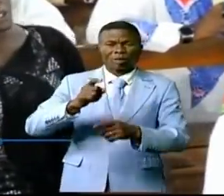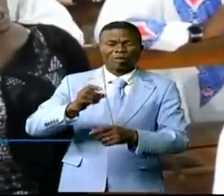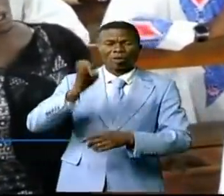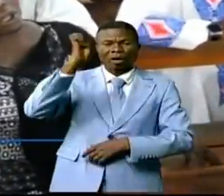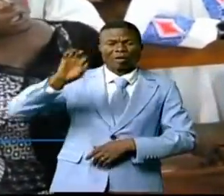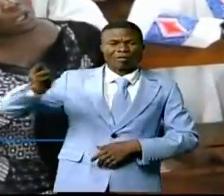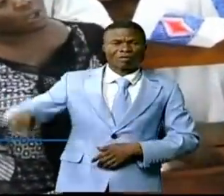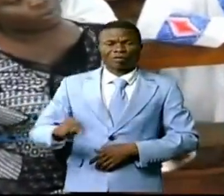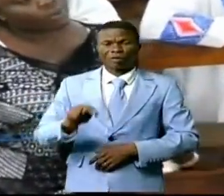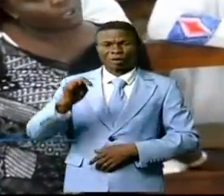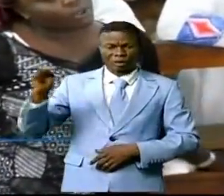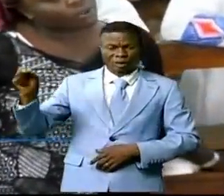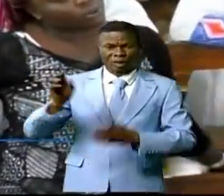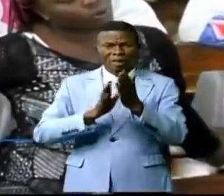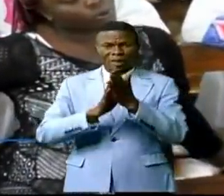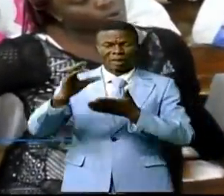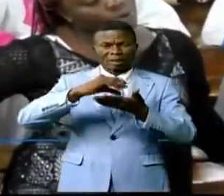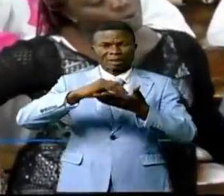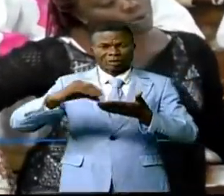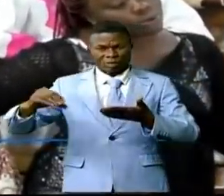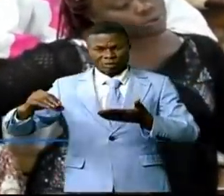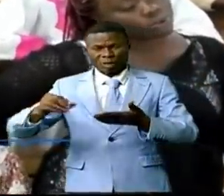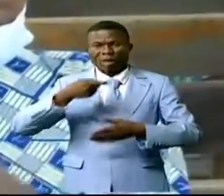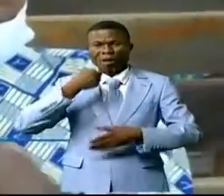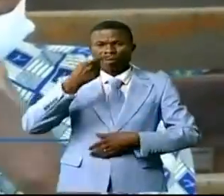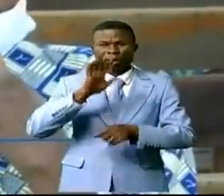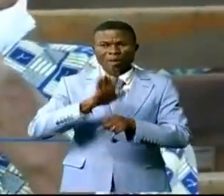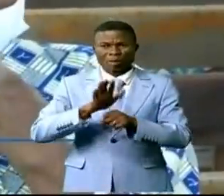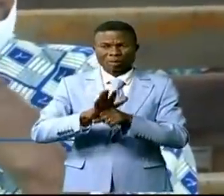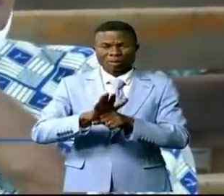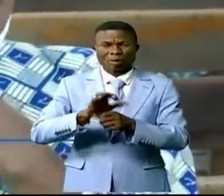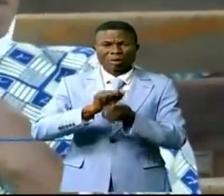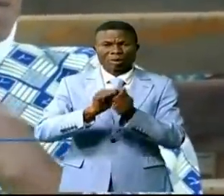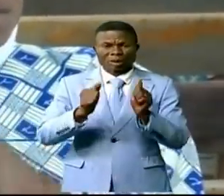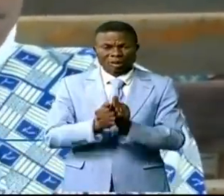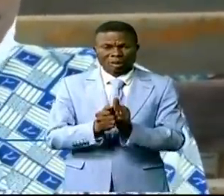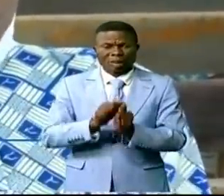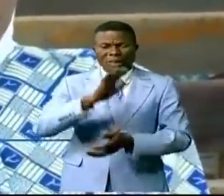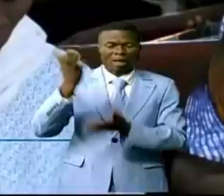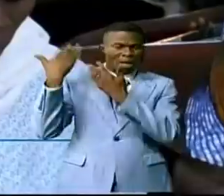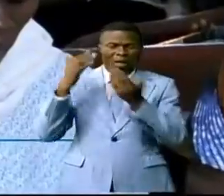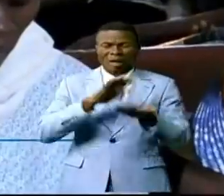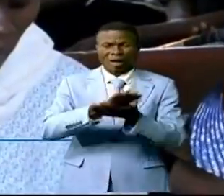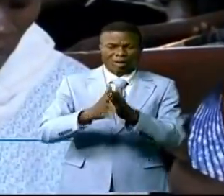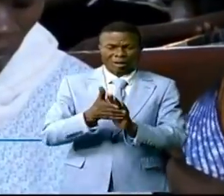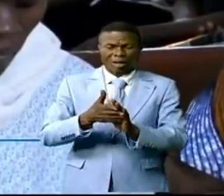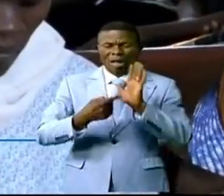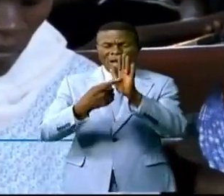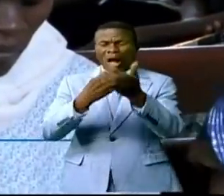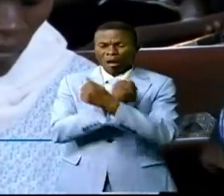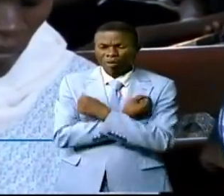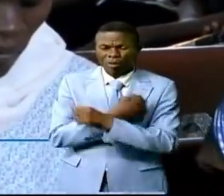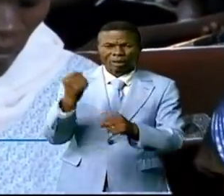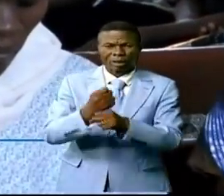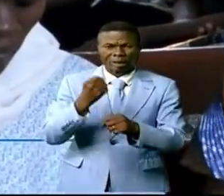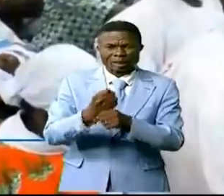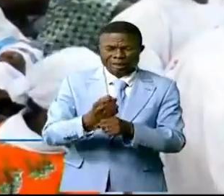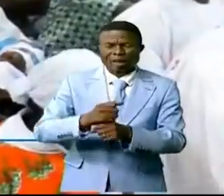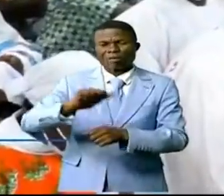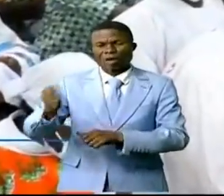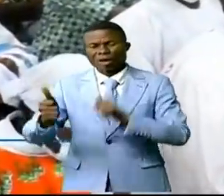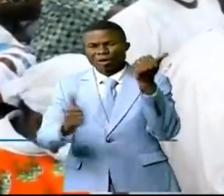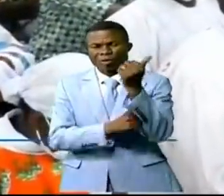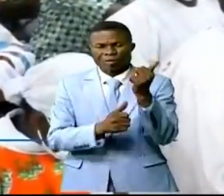du 1er au 15e verset, en parlant du signe de lavement des pieds comme un signe d'amour et le service de l'autre